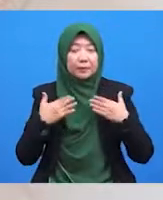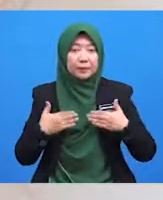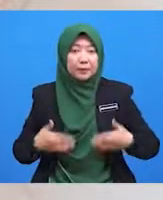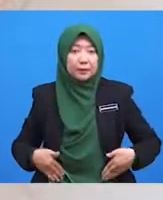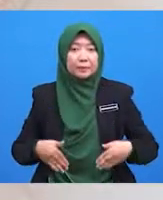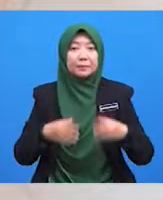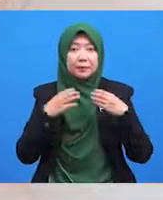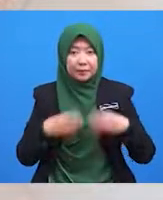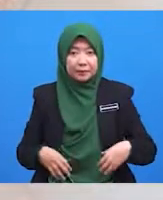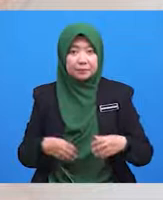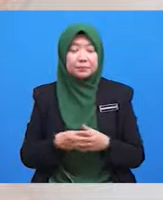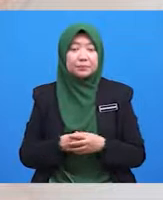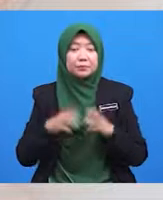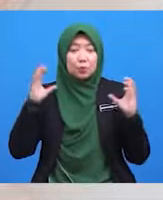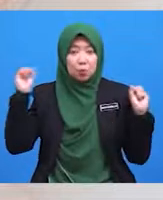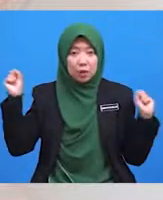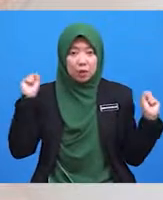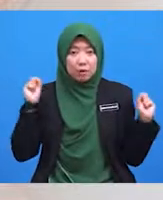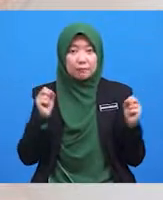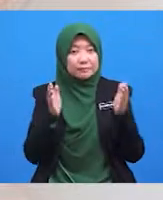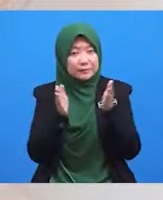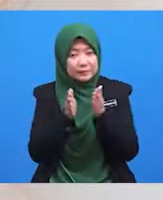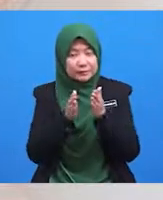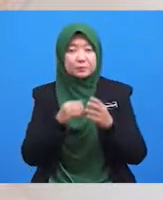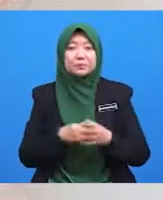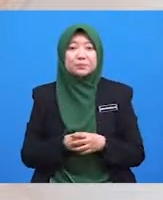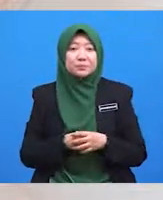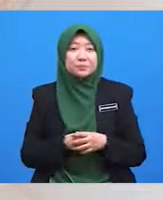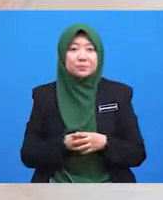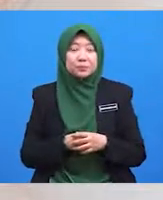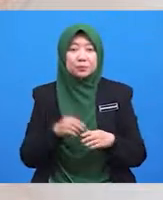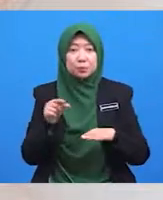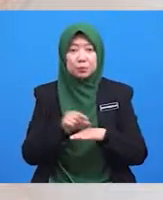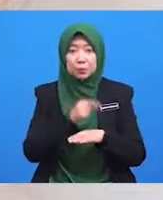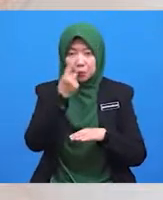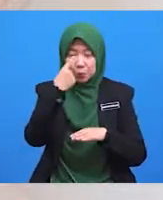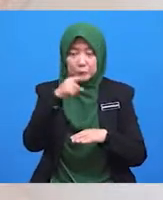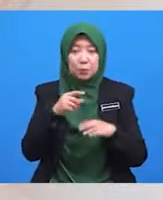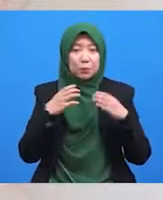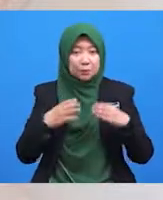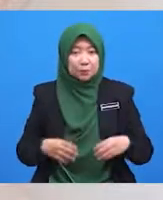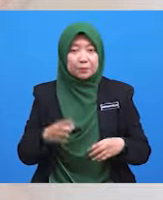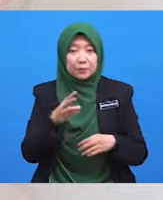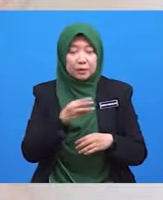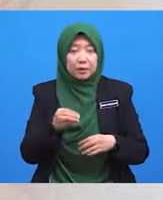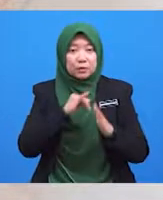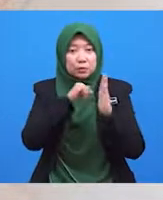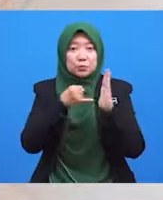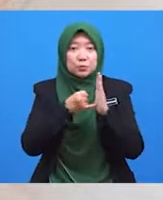pelanggan. Tuala kecil pula digunakan untuk kegunaan pelanggan dan juru